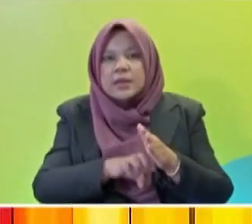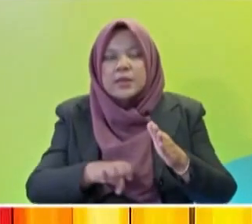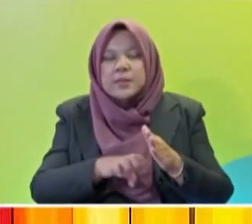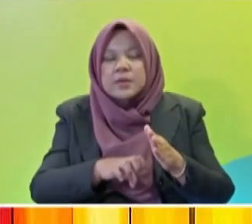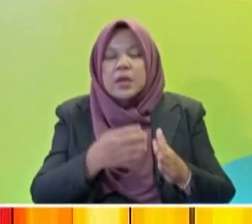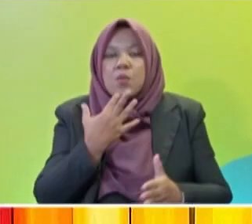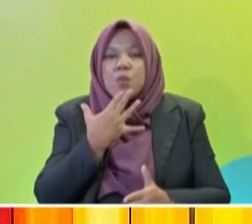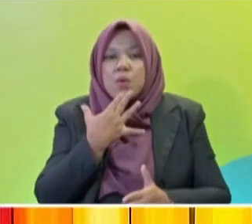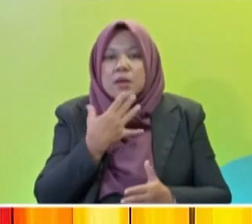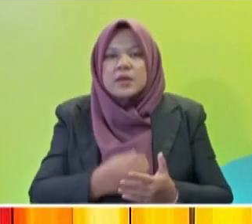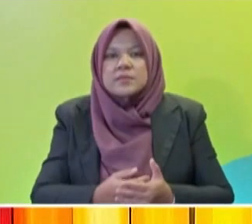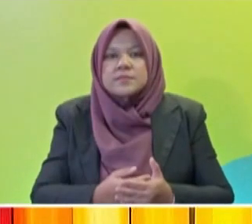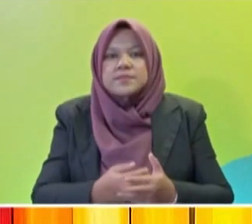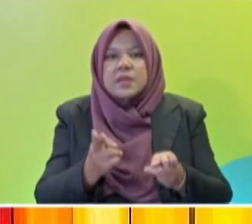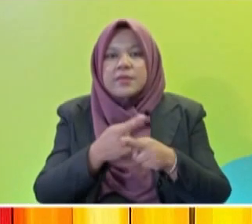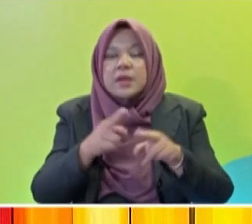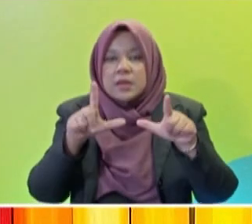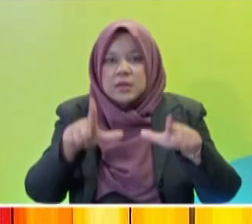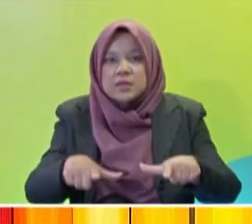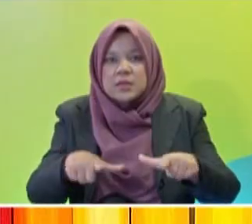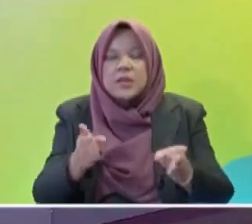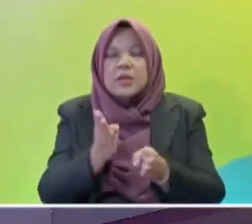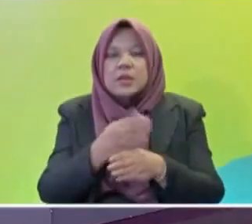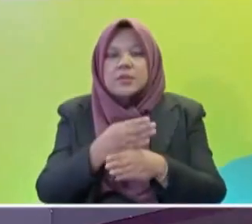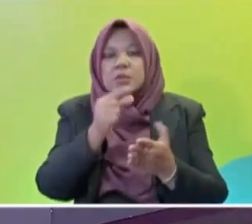asas rekaleta dan juga proses